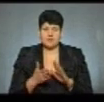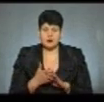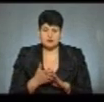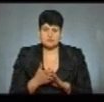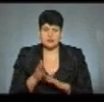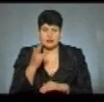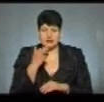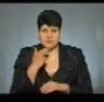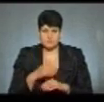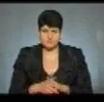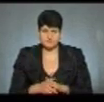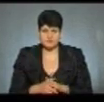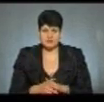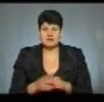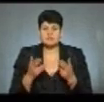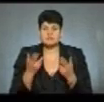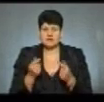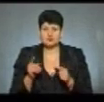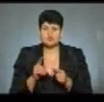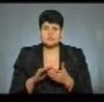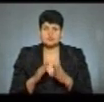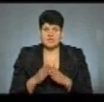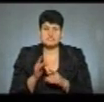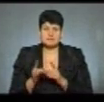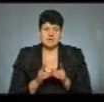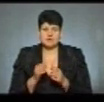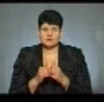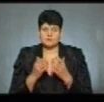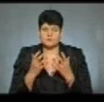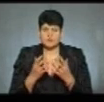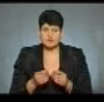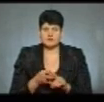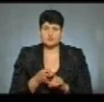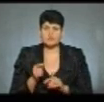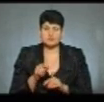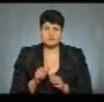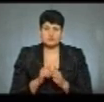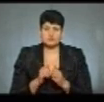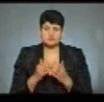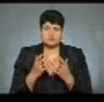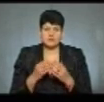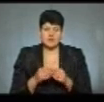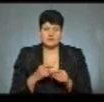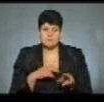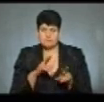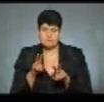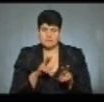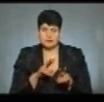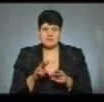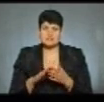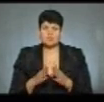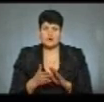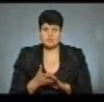з грипом та ГРВІ? Ну, звичайно, що ситуація міняється щоденно, в зв'язку з тим, що ми дійсно щоденно моніторимо